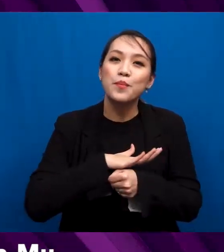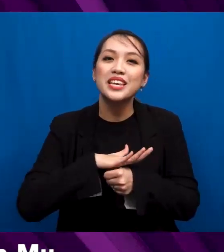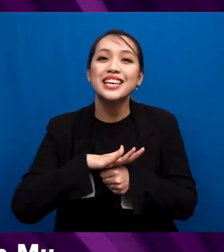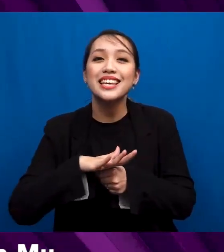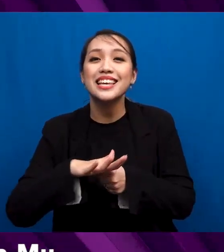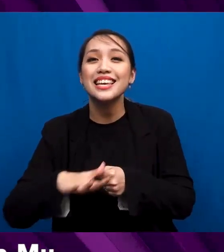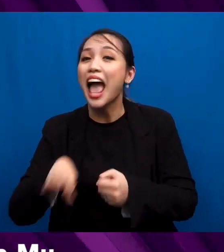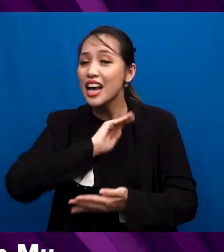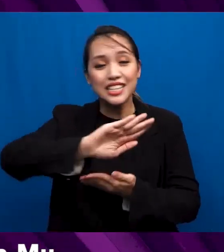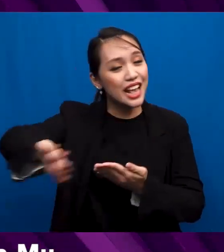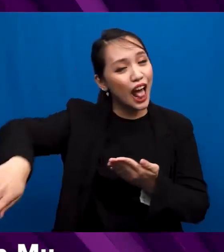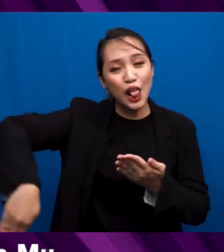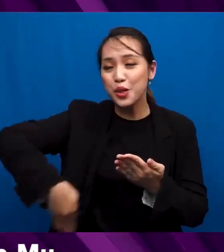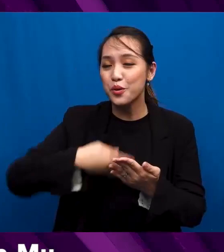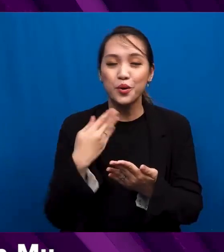Genapi